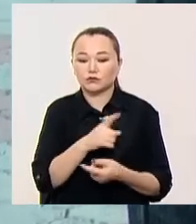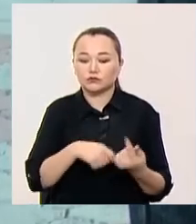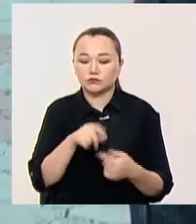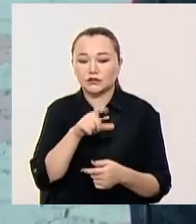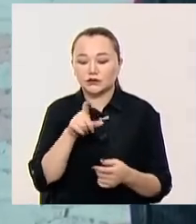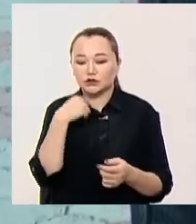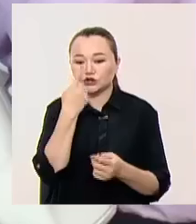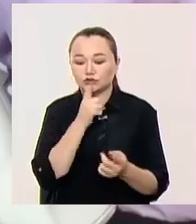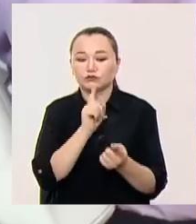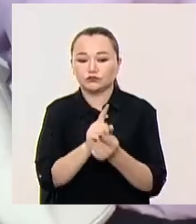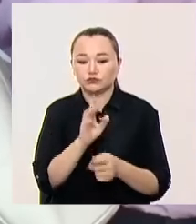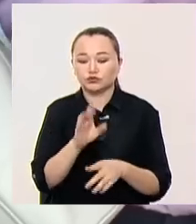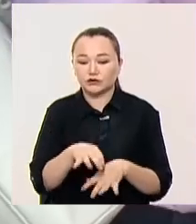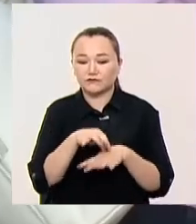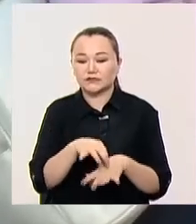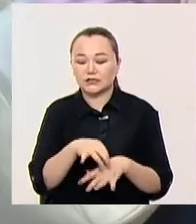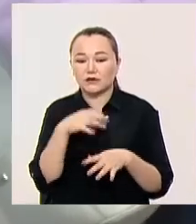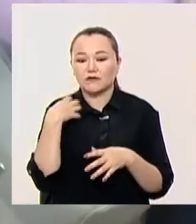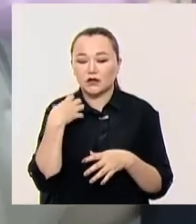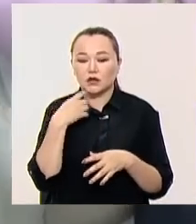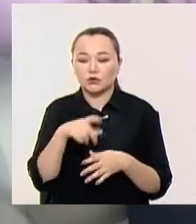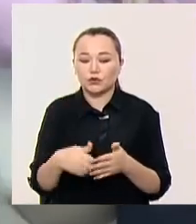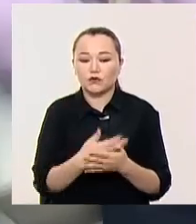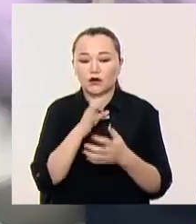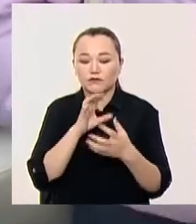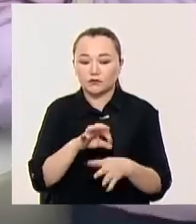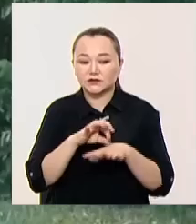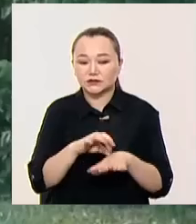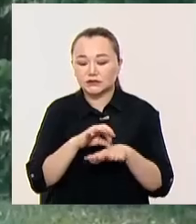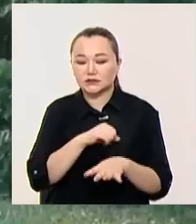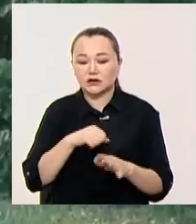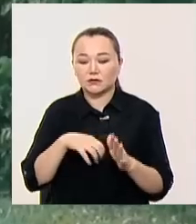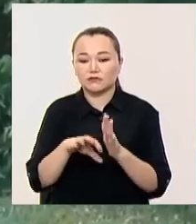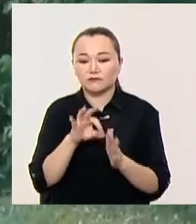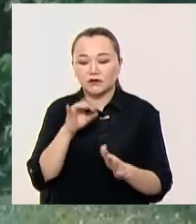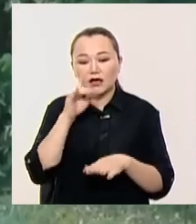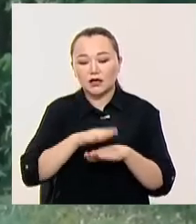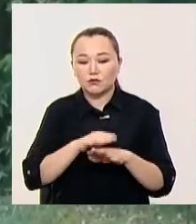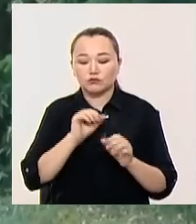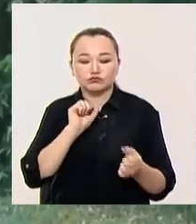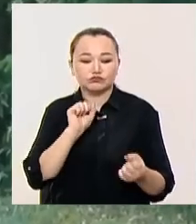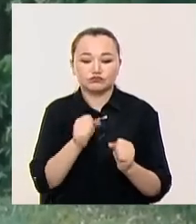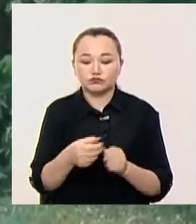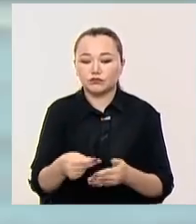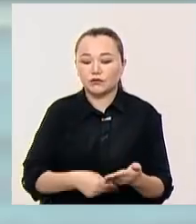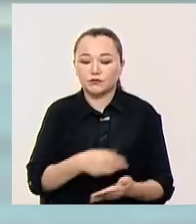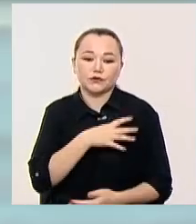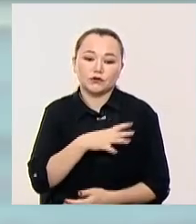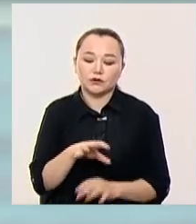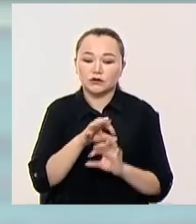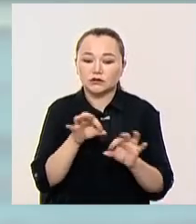дара кездесу өткіземіз дейді. Ал қала билігі жаңа автобустарды тасымалдаушылардың өзі таңдаған, әкімдік оларға қыстап қол қойғызбағанын